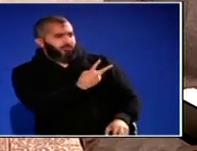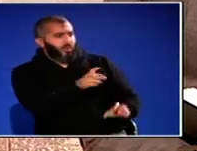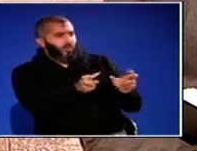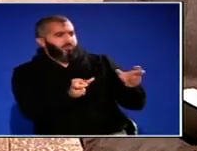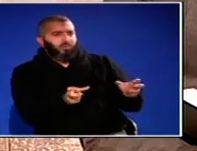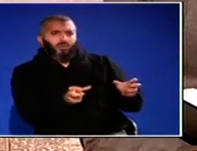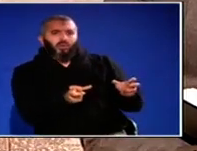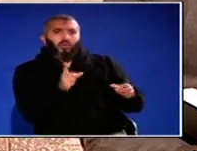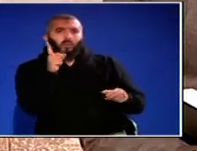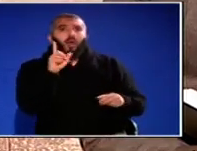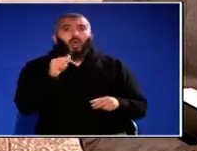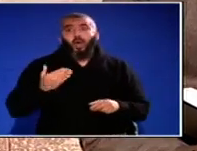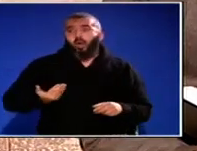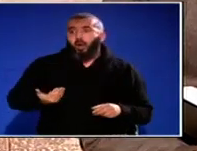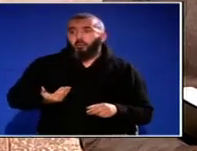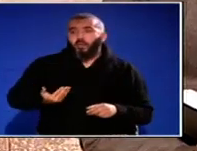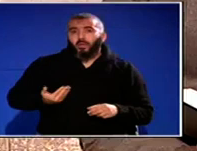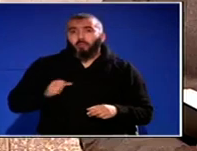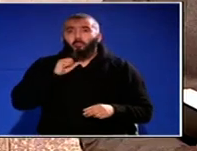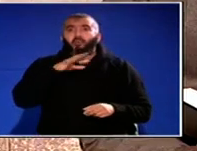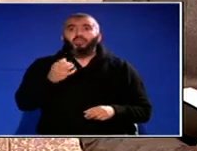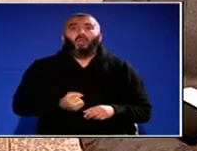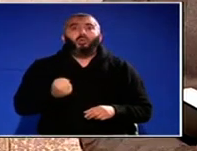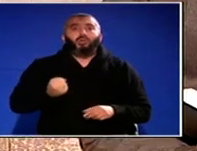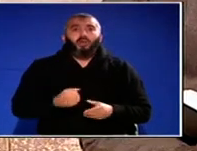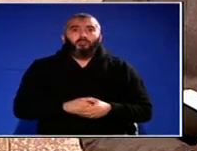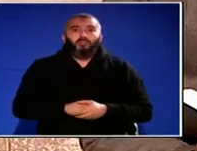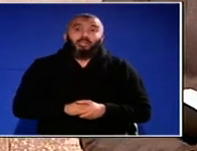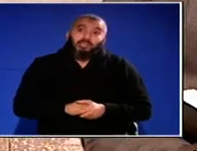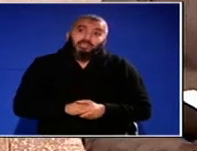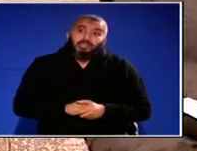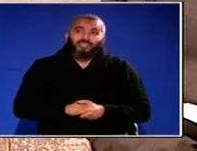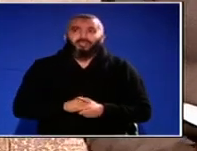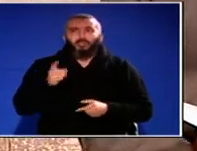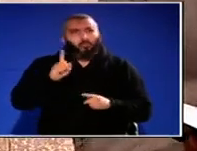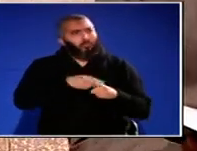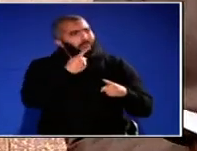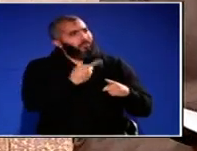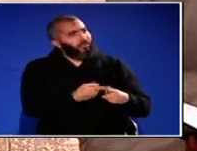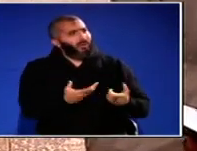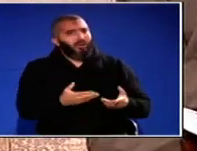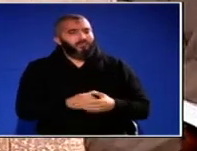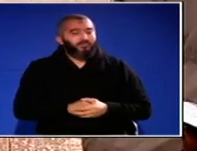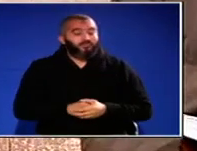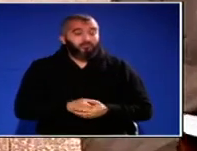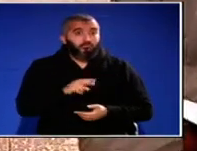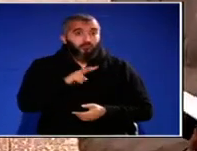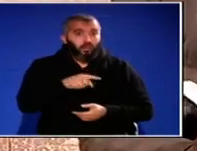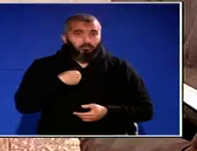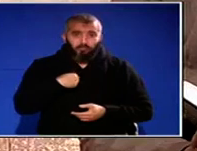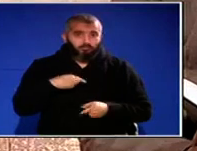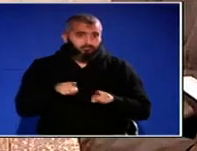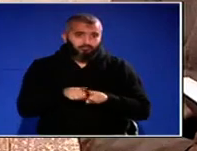الله بن حرام، حيره هذا السؤال. وأنا أيضا حيرني. هو شوف، لا